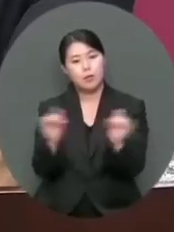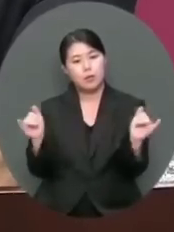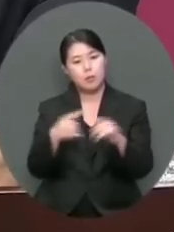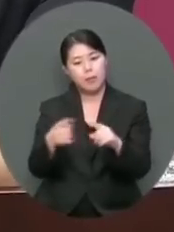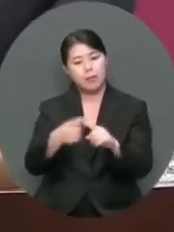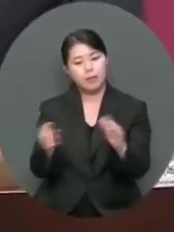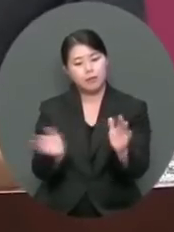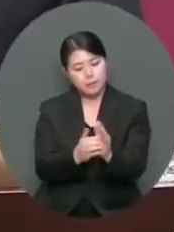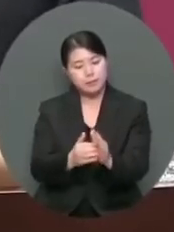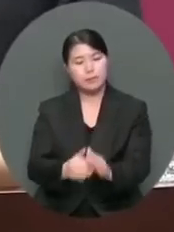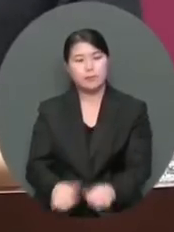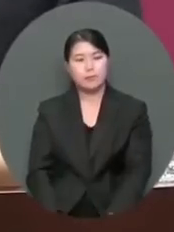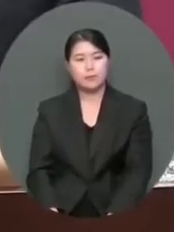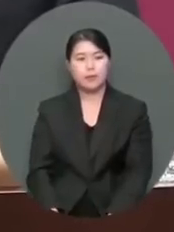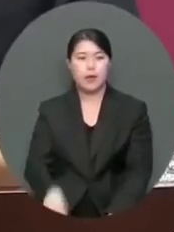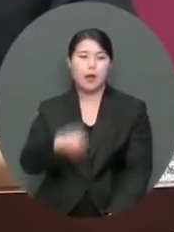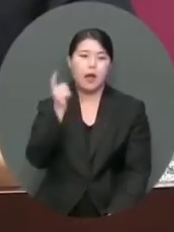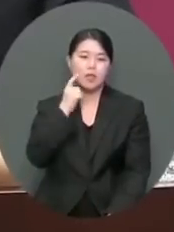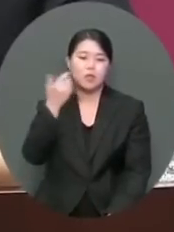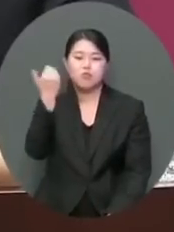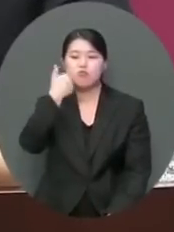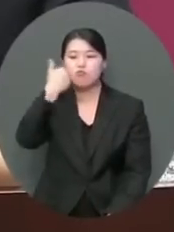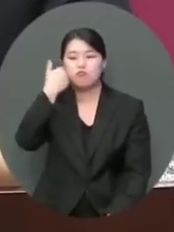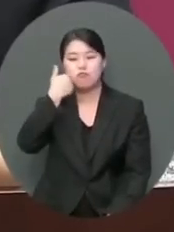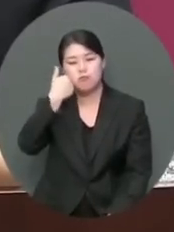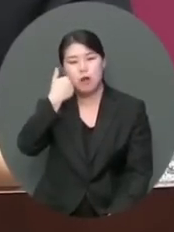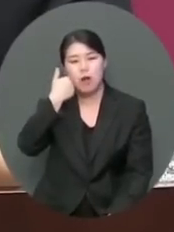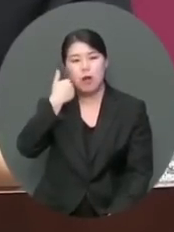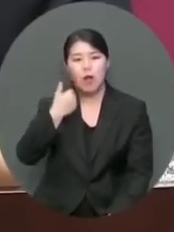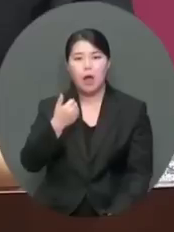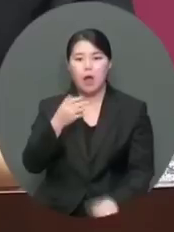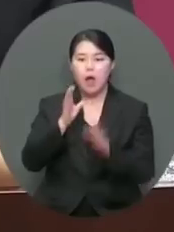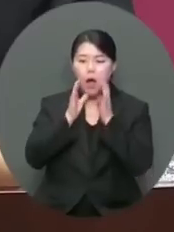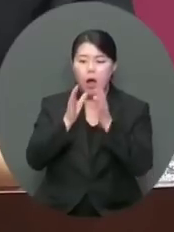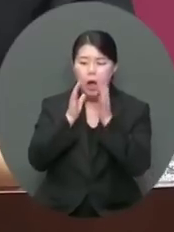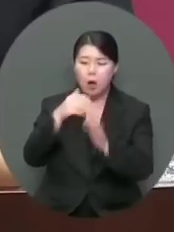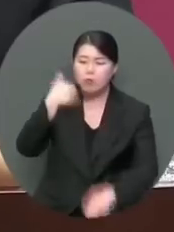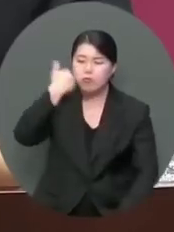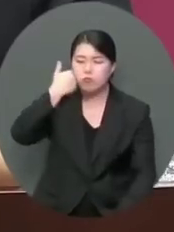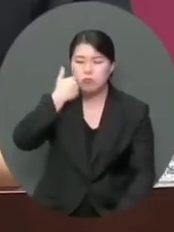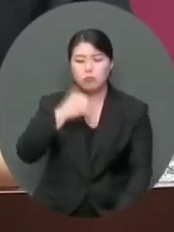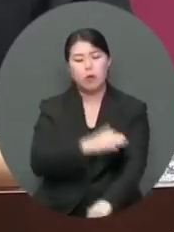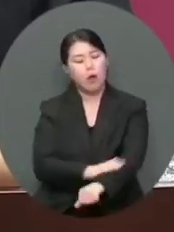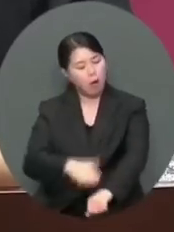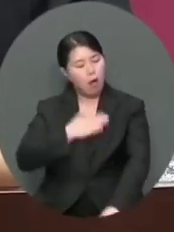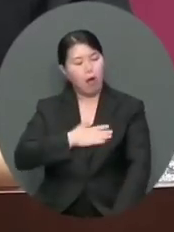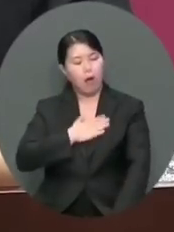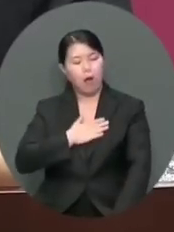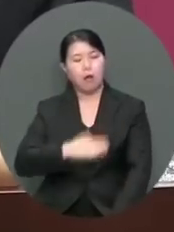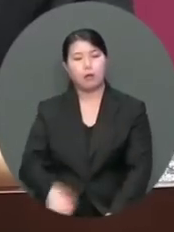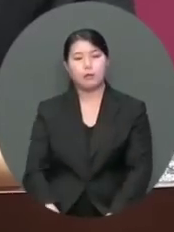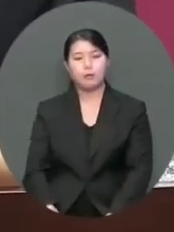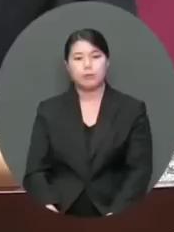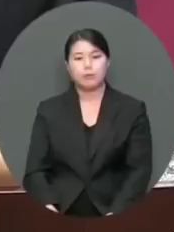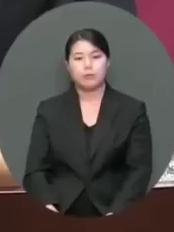것 같습니다. 누가 가짜뉴스를 퍼뜨리는지 누가 선동하는지를 잘 알고 계시는 것 같습니다.